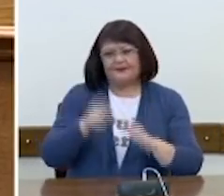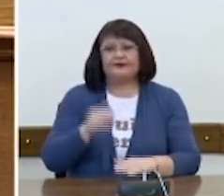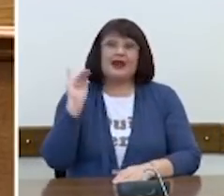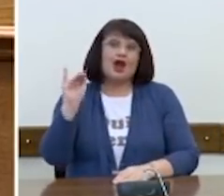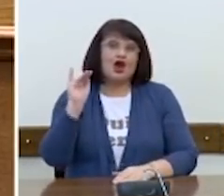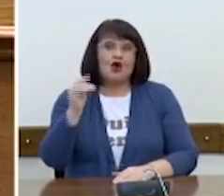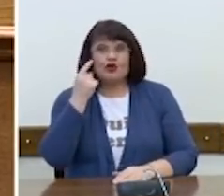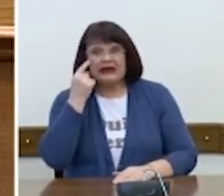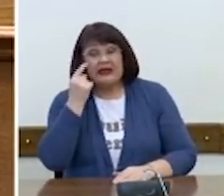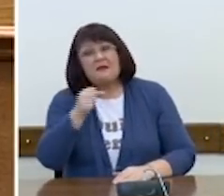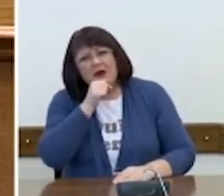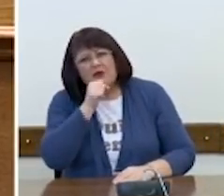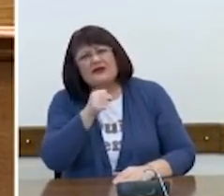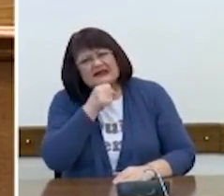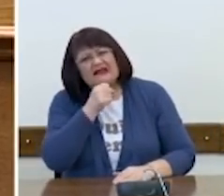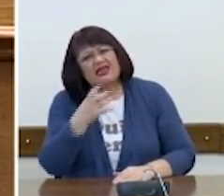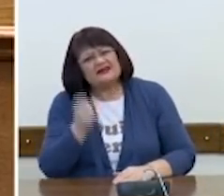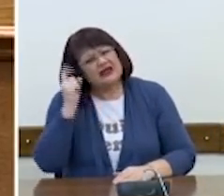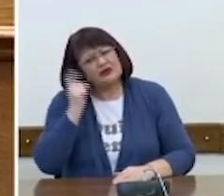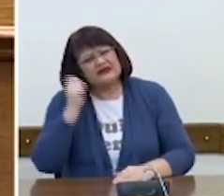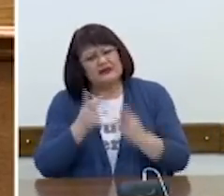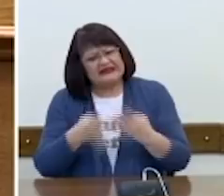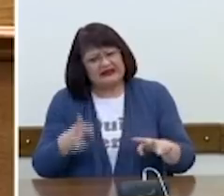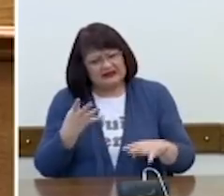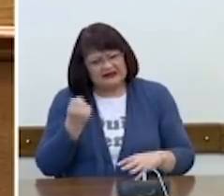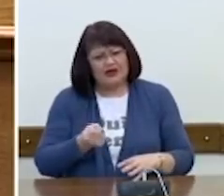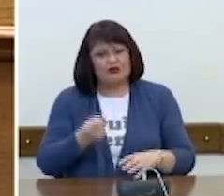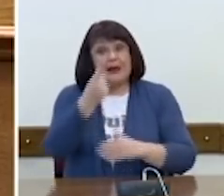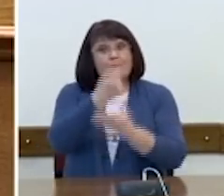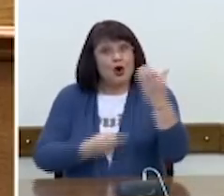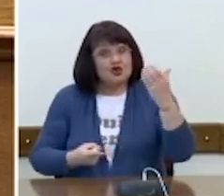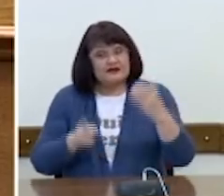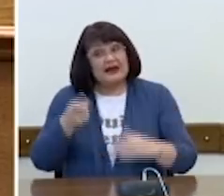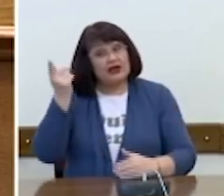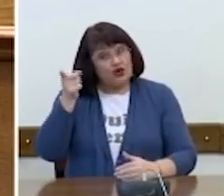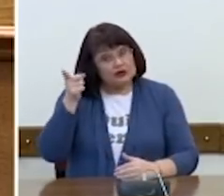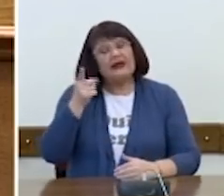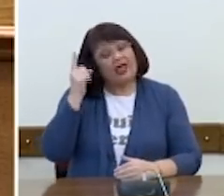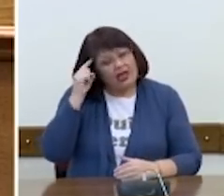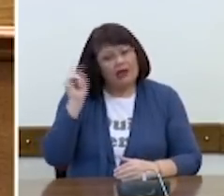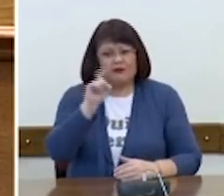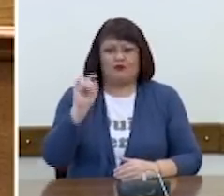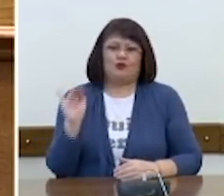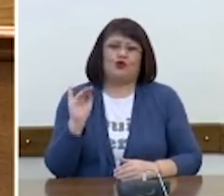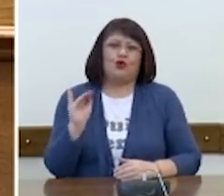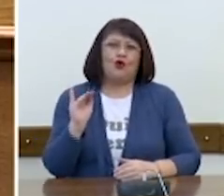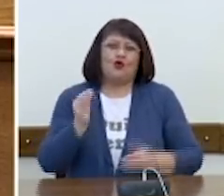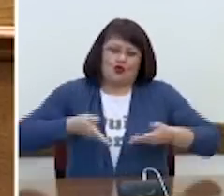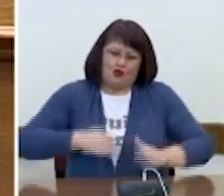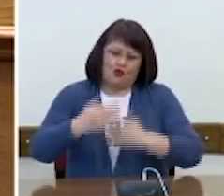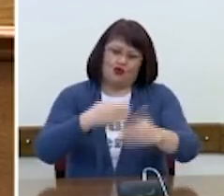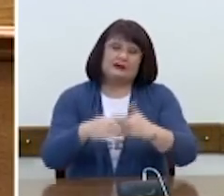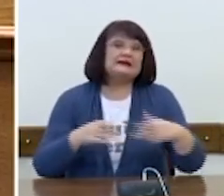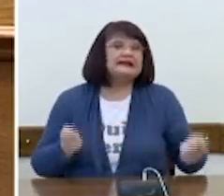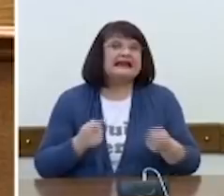πολλούς παππούδες, γιαγιάδες, γνωστούς, πρόσφυγα της εποχής εκείνης, και τους απογόνους του, τι έκαναν